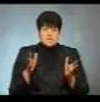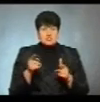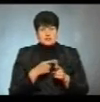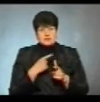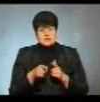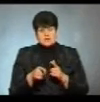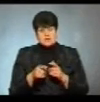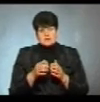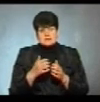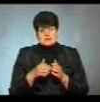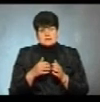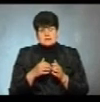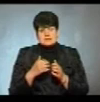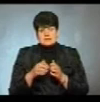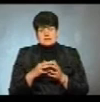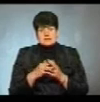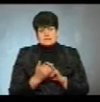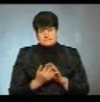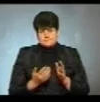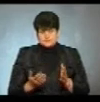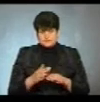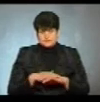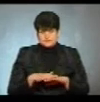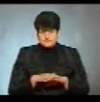ніж серед сільського населення. Тобто